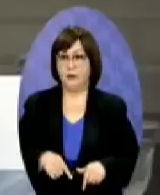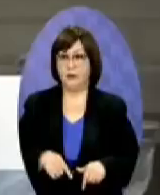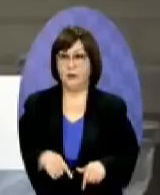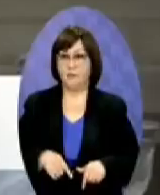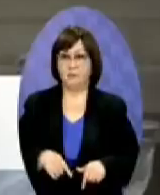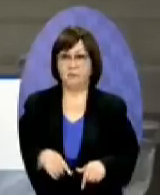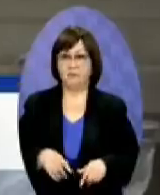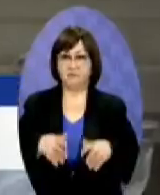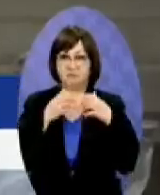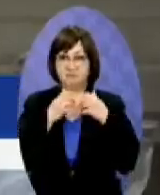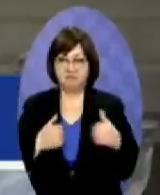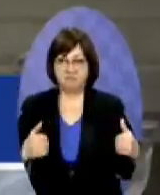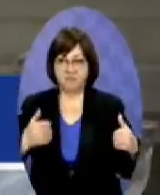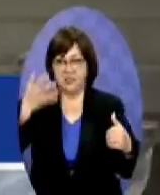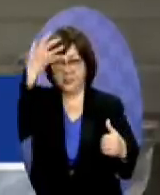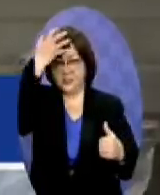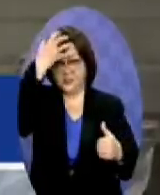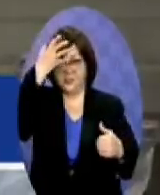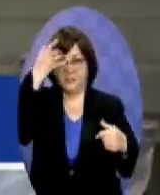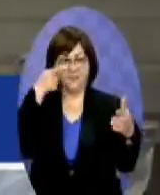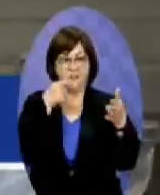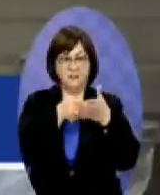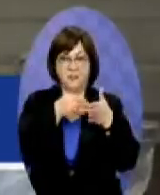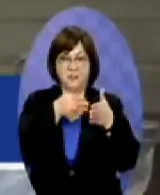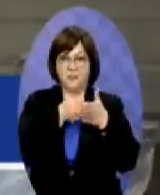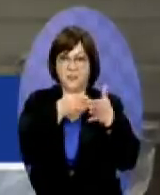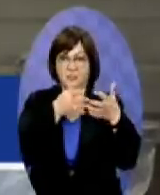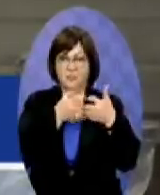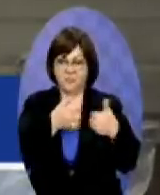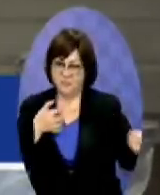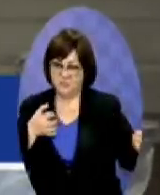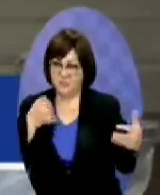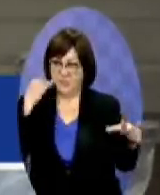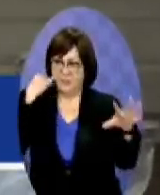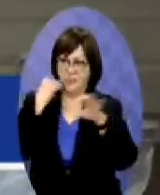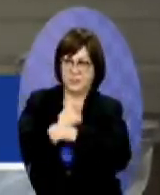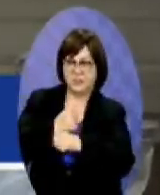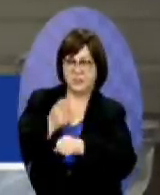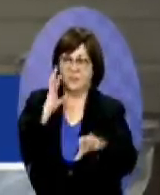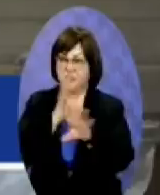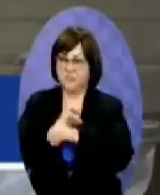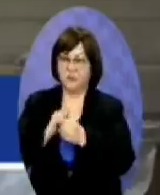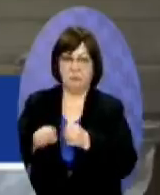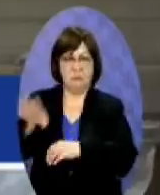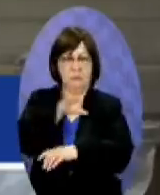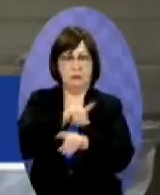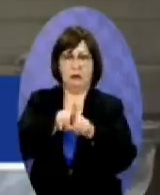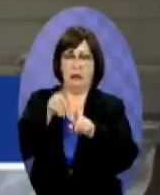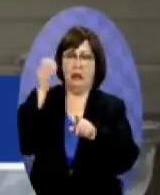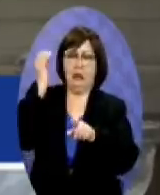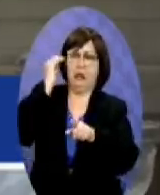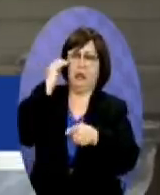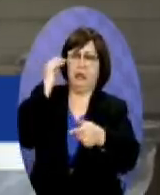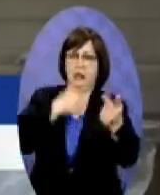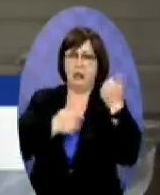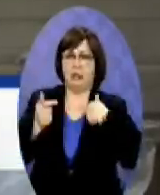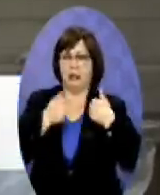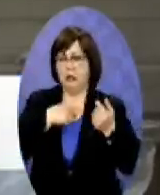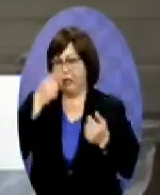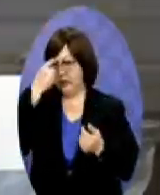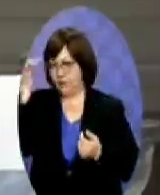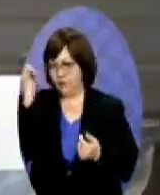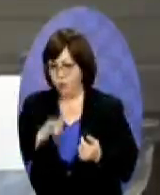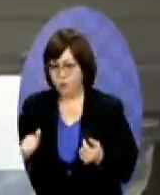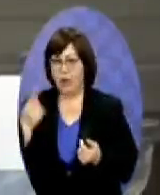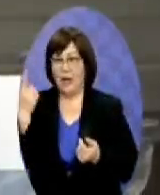Салан тусгаарлах үйл терроризм бидний хувьд нийтлэг аюул болжээ. Дан ганц энэтхэгч гэлтгүй бүх улс